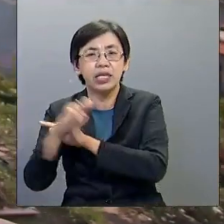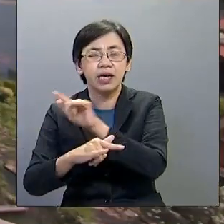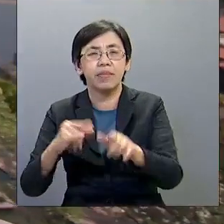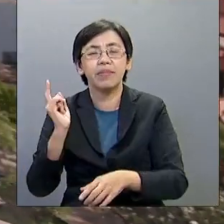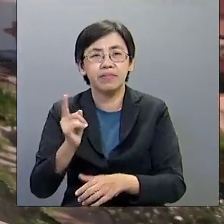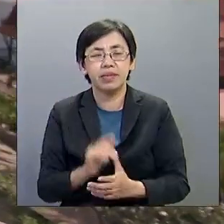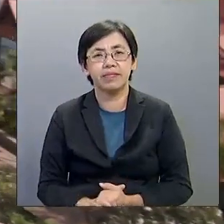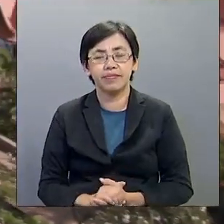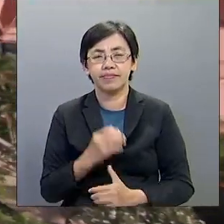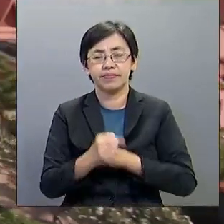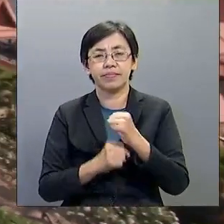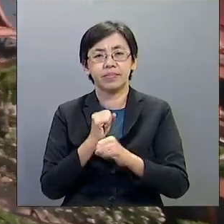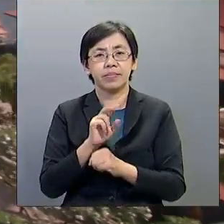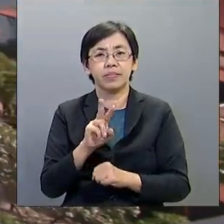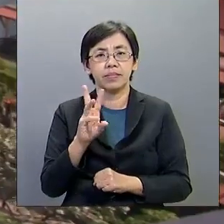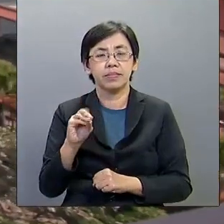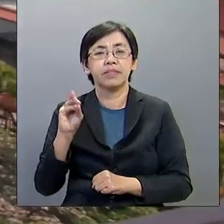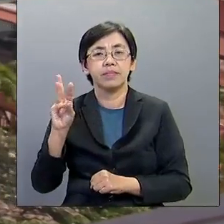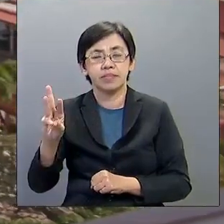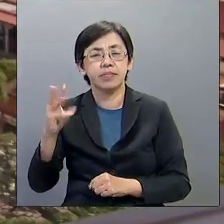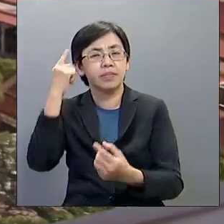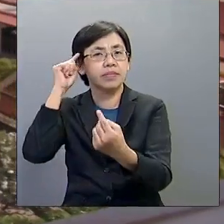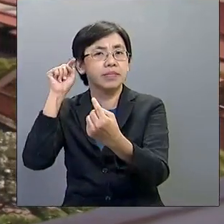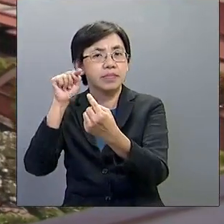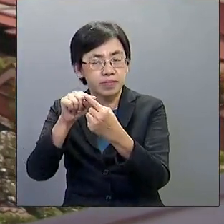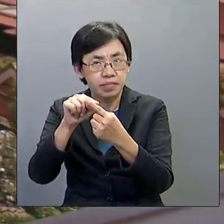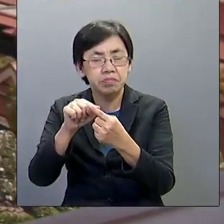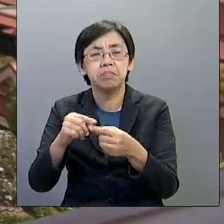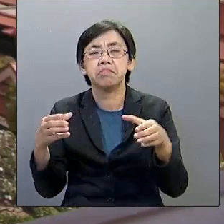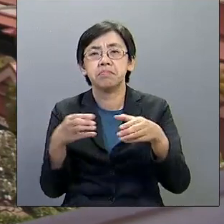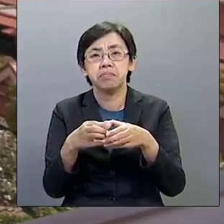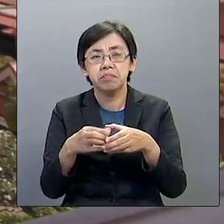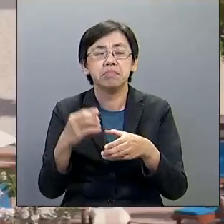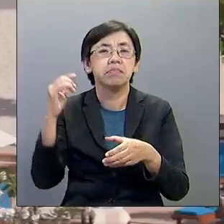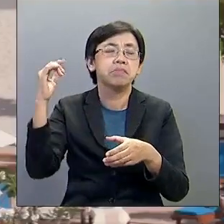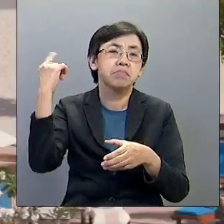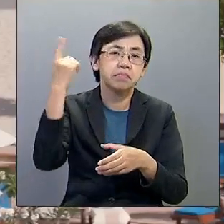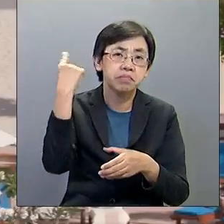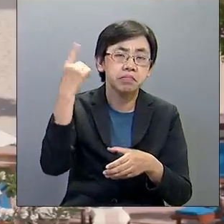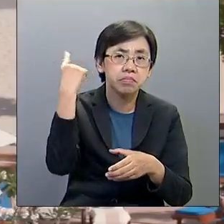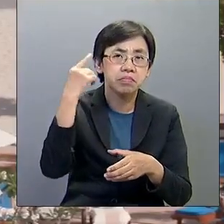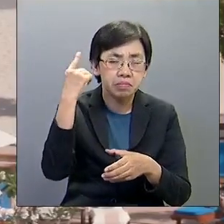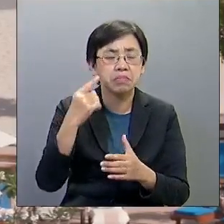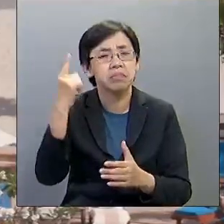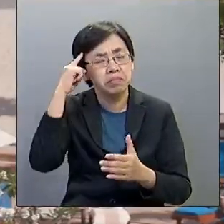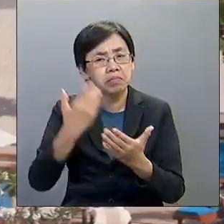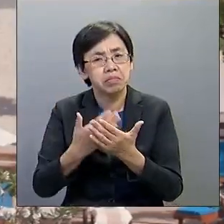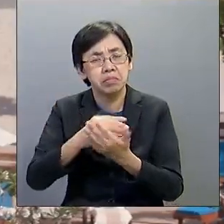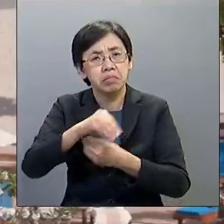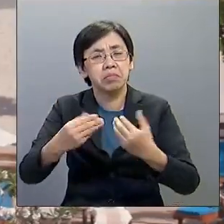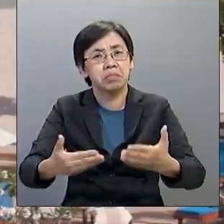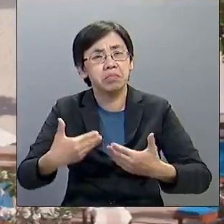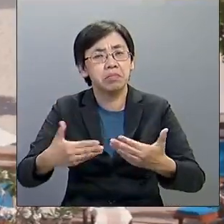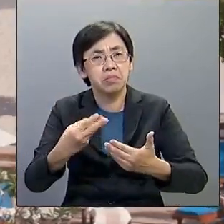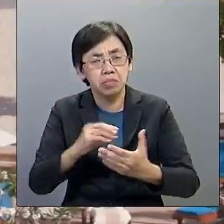ปี2566นะคะมีเป้าหมายสำหรับกลุ่มอุตสาหกรรมการท่องเที่ยวว่าจะดึงรายได้ให้กลับมาในอัตร